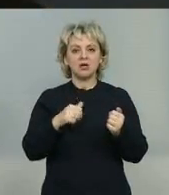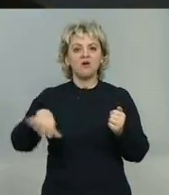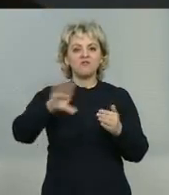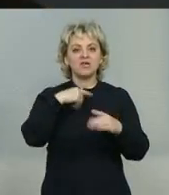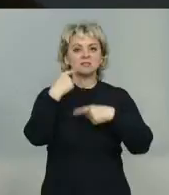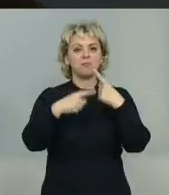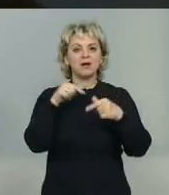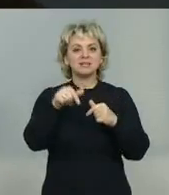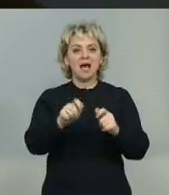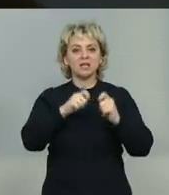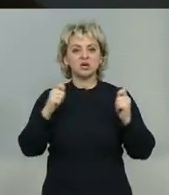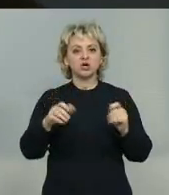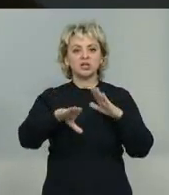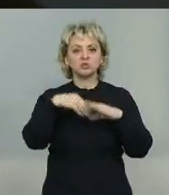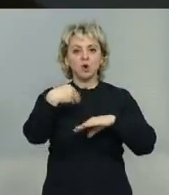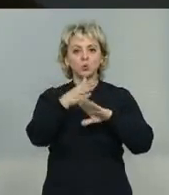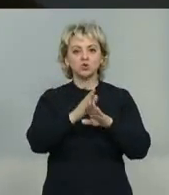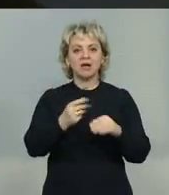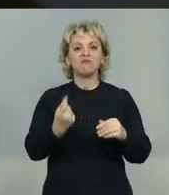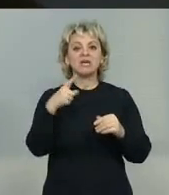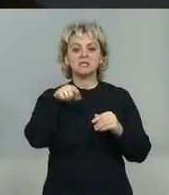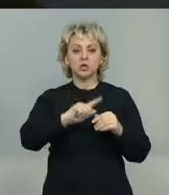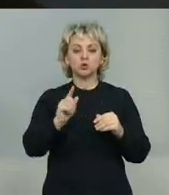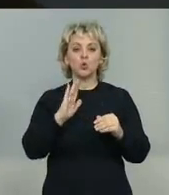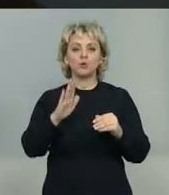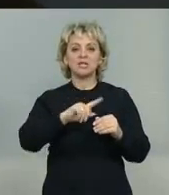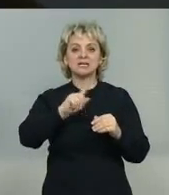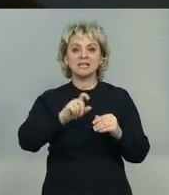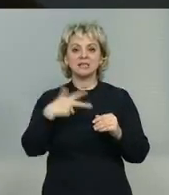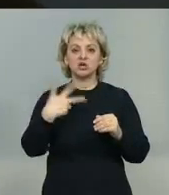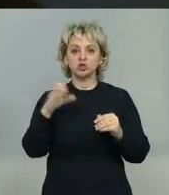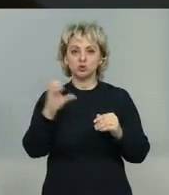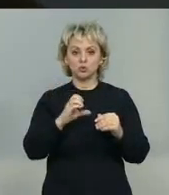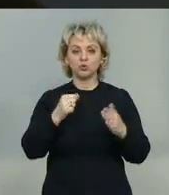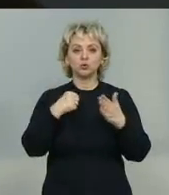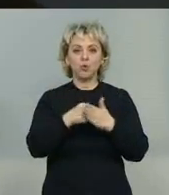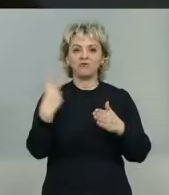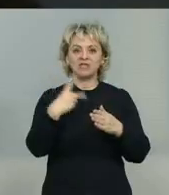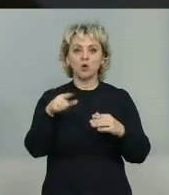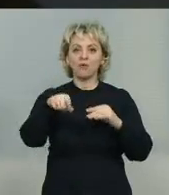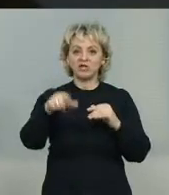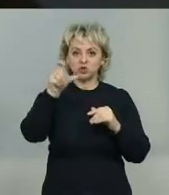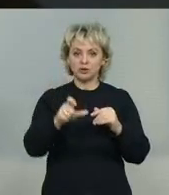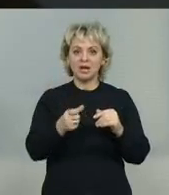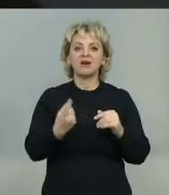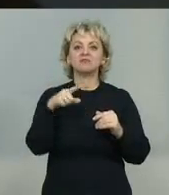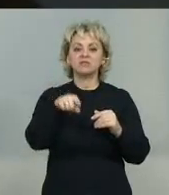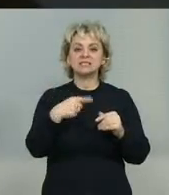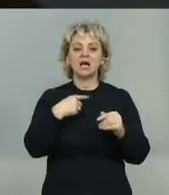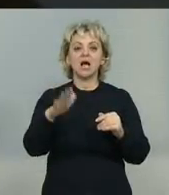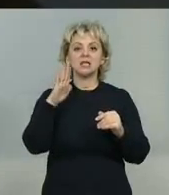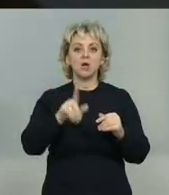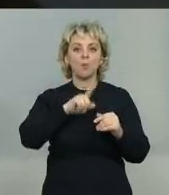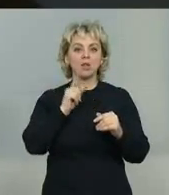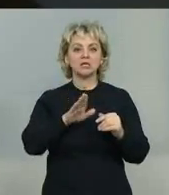весь процесс от открытия избирательного участка, выяснилось, что буквально за 30 секунд до второго избирателя, как выяснилось,